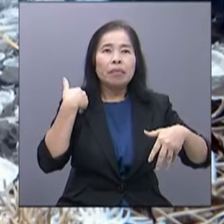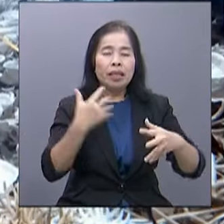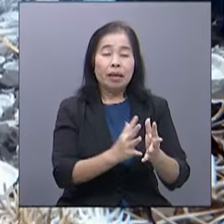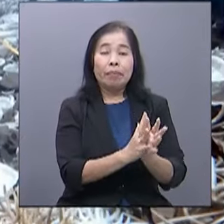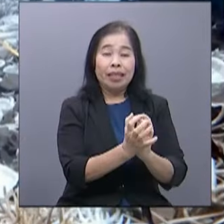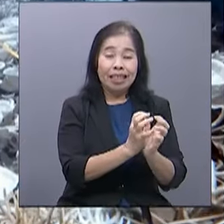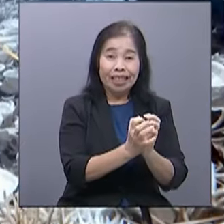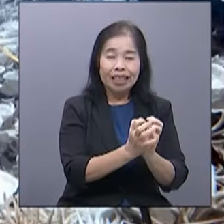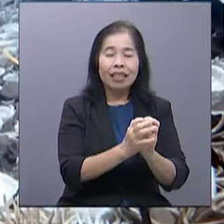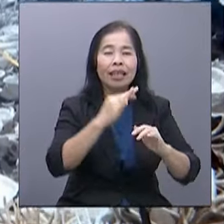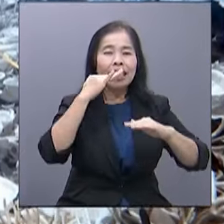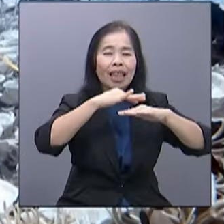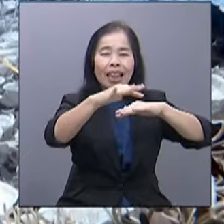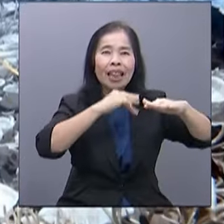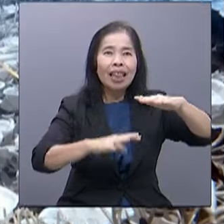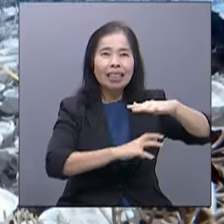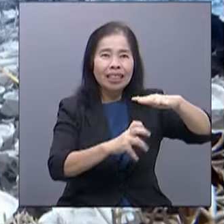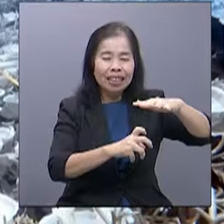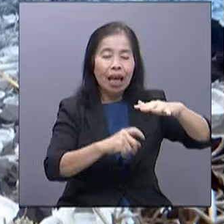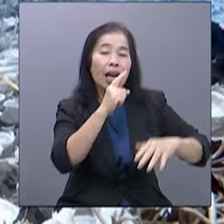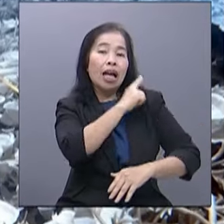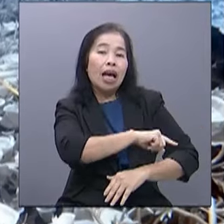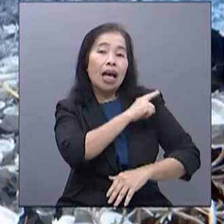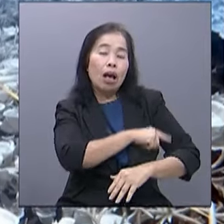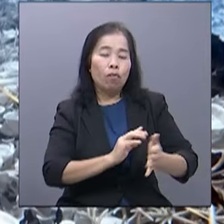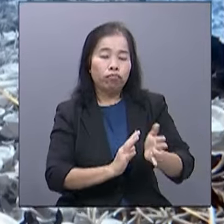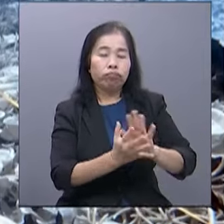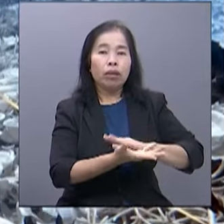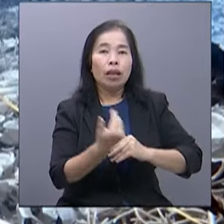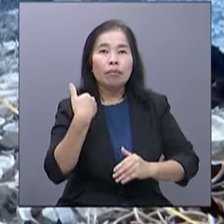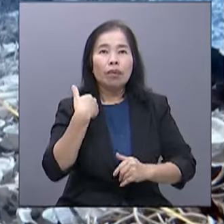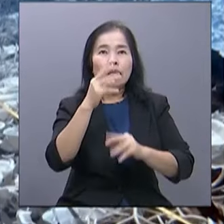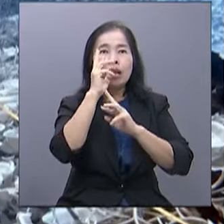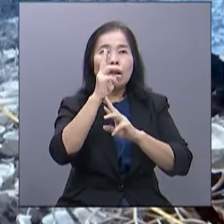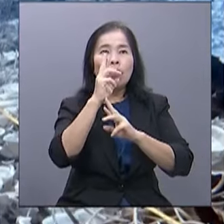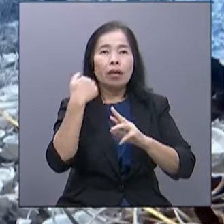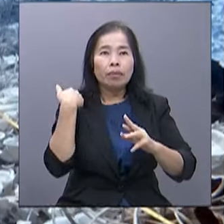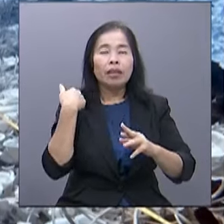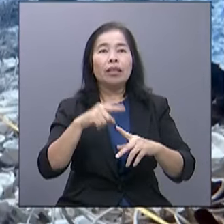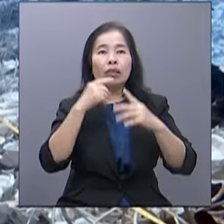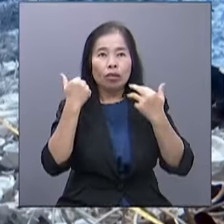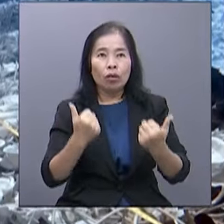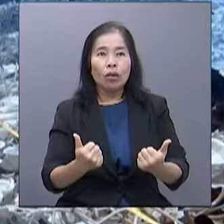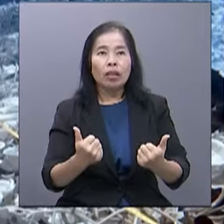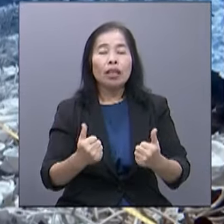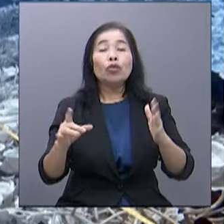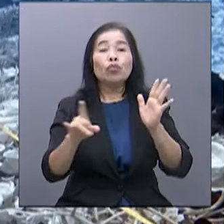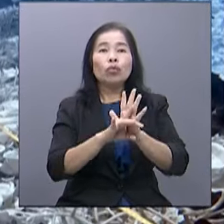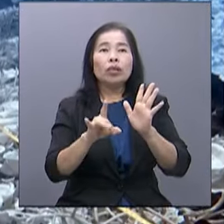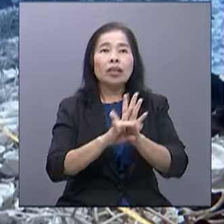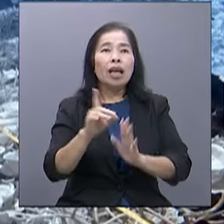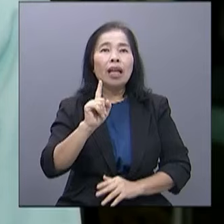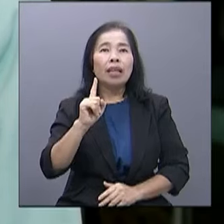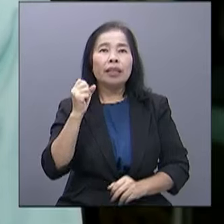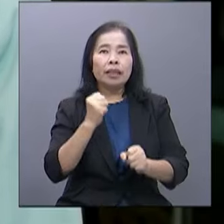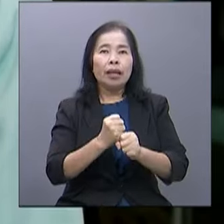ญ้าทะเลตอนนี้ปากกาก็ฟอกขขาวกระจายหมดแล้วญ่าทะเลก็โดนถล่มแหลกไปหลายแห่งเพราะฉะนั้นตอนนี้อาวุธสุดท้ายของุยชาติก็